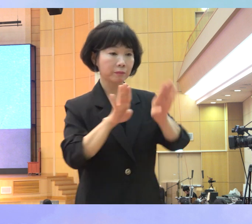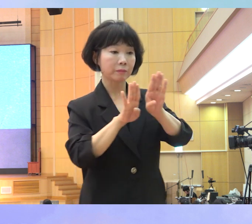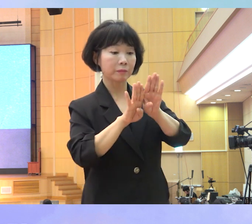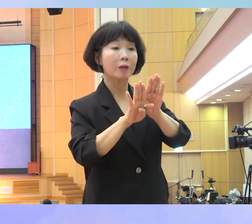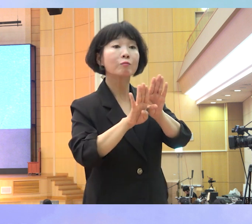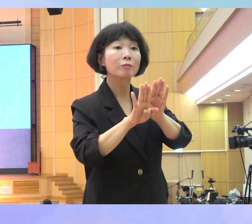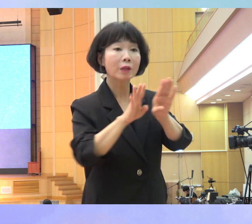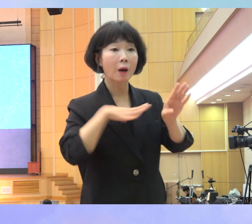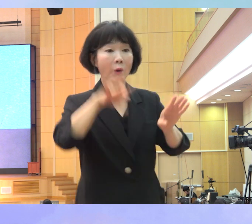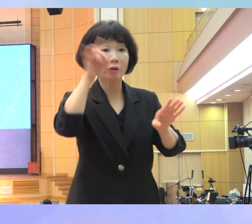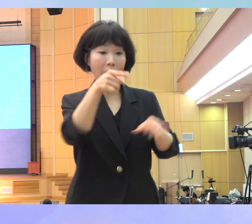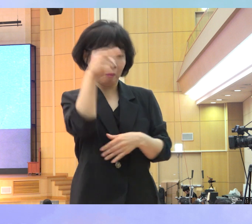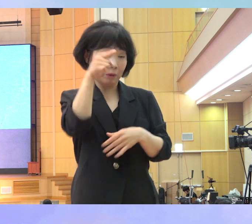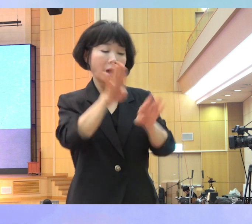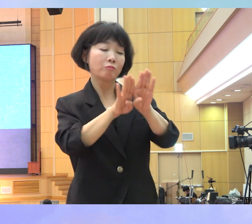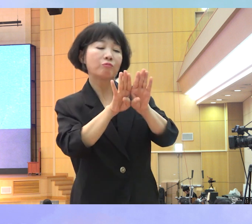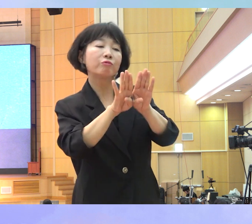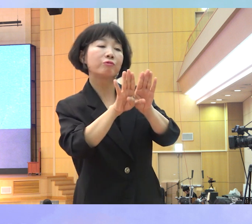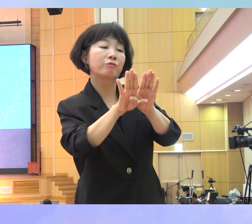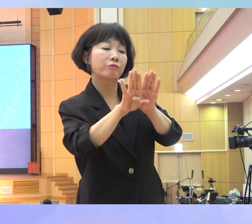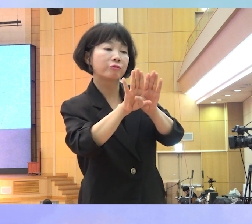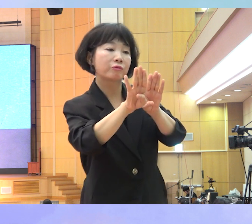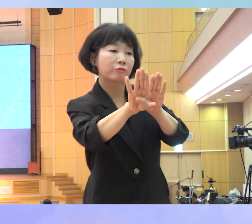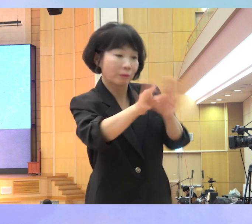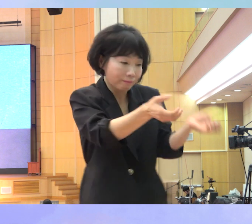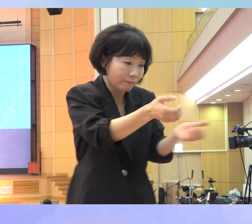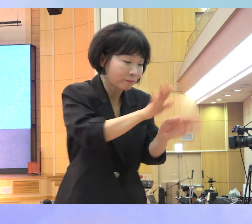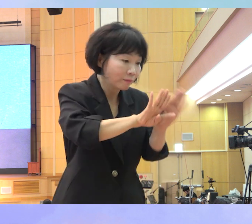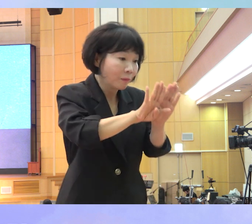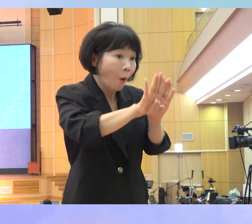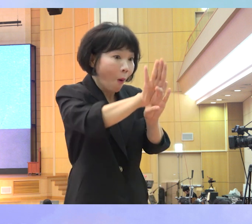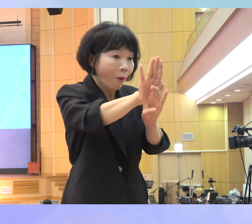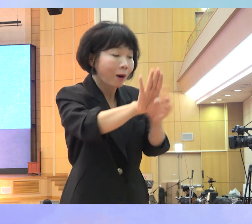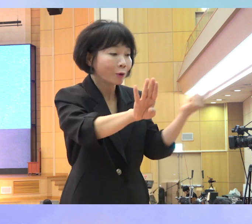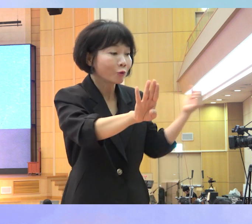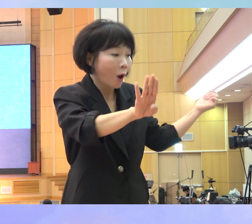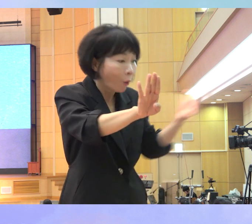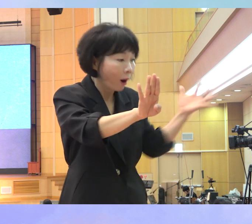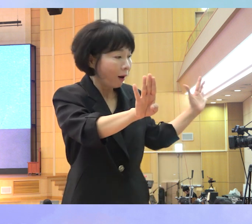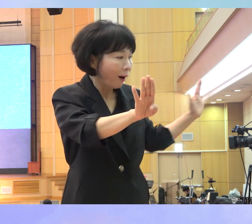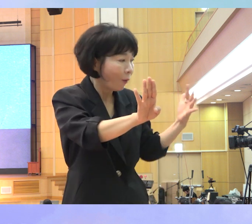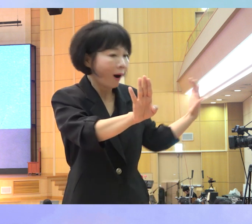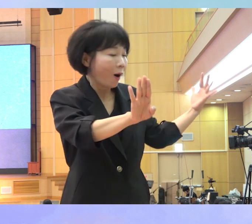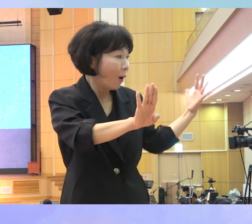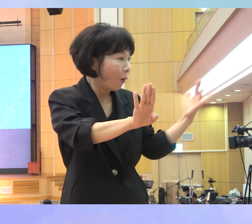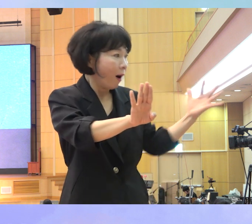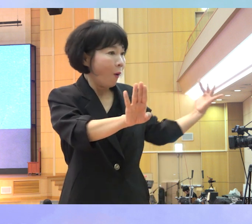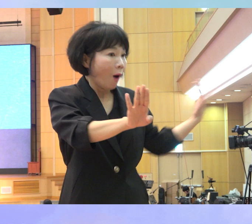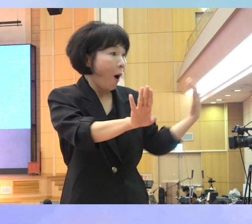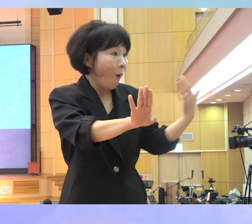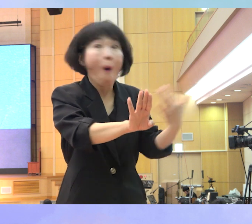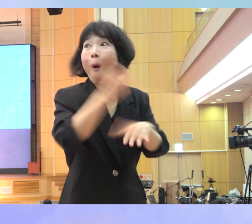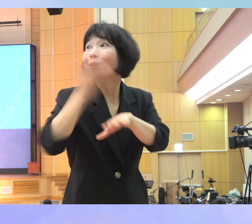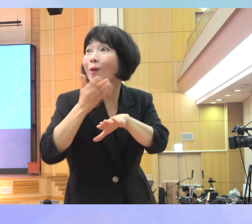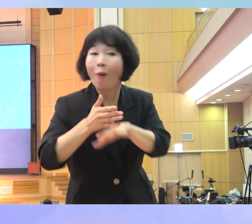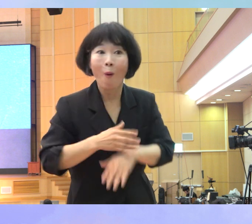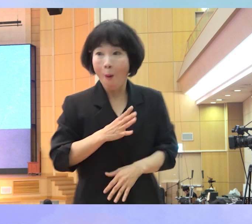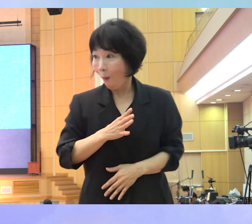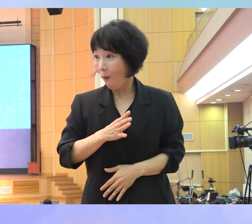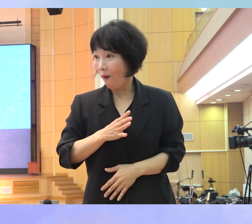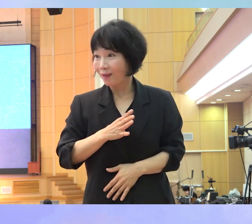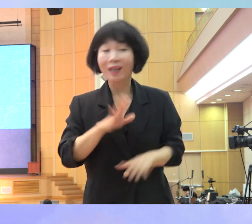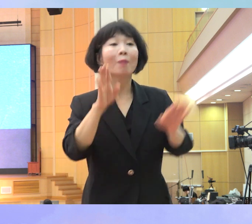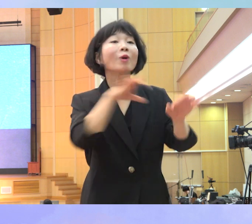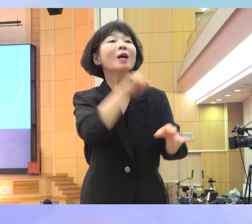이제 잡아줬단 말이에요. 문을. 그럼 이제 외국 같은 경우에는요, 문을 딱 잡아주면 그 사람이 오면서